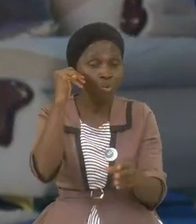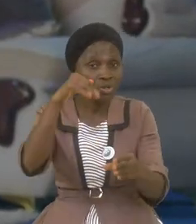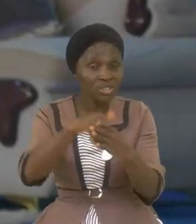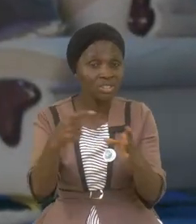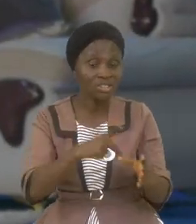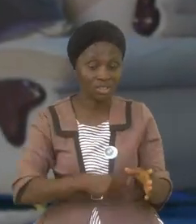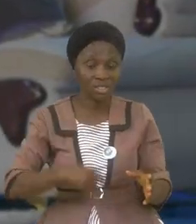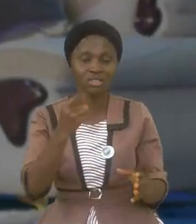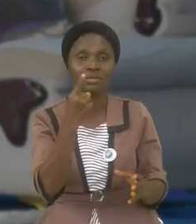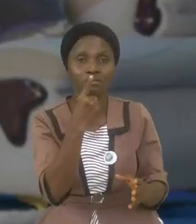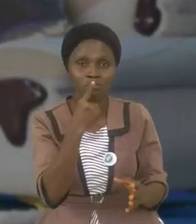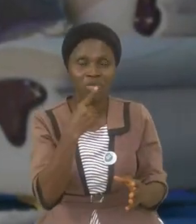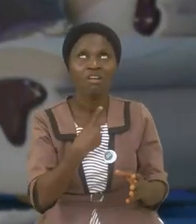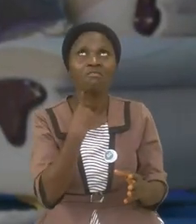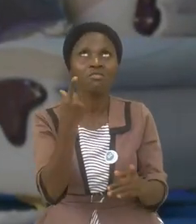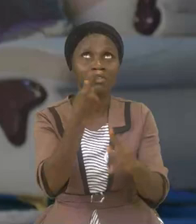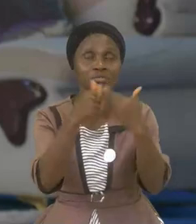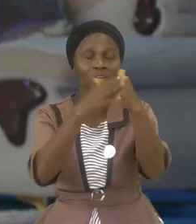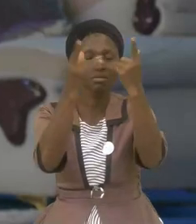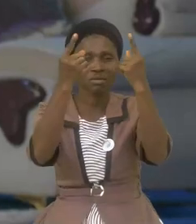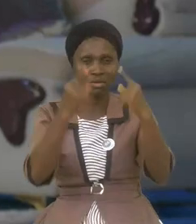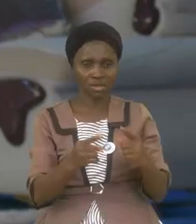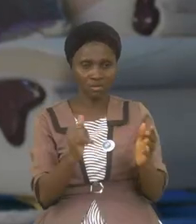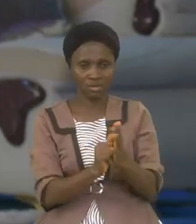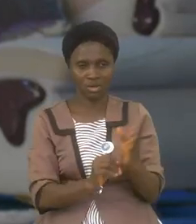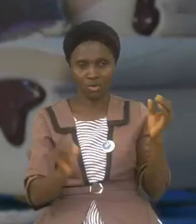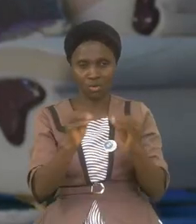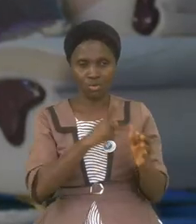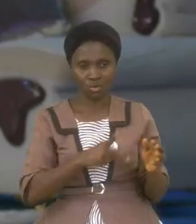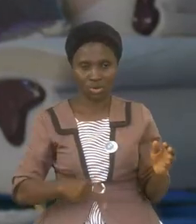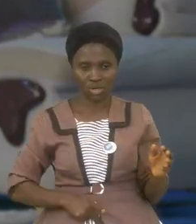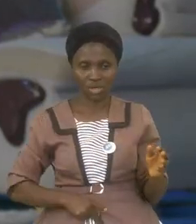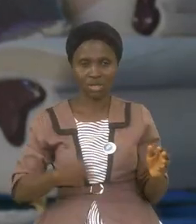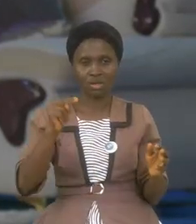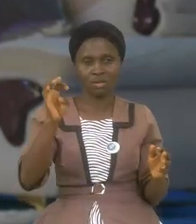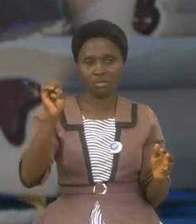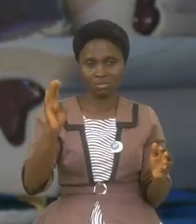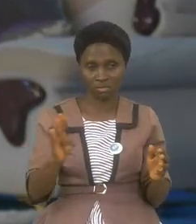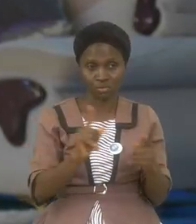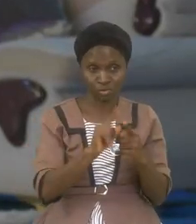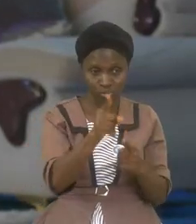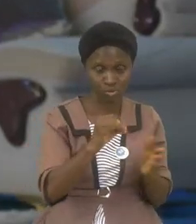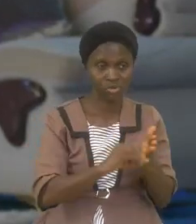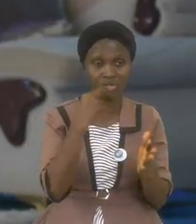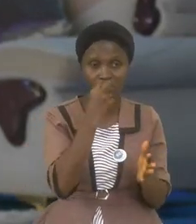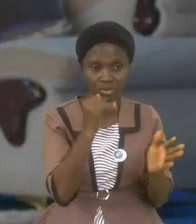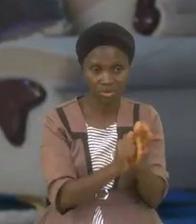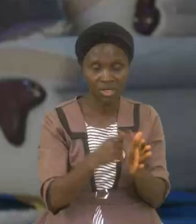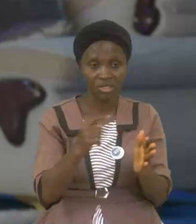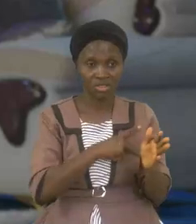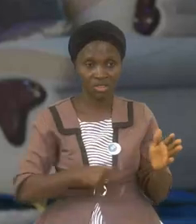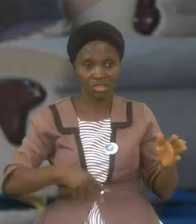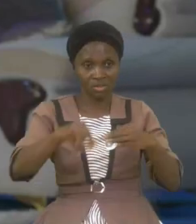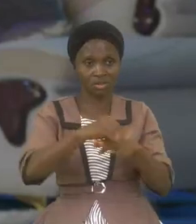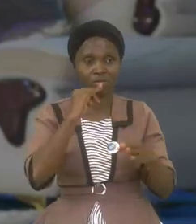en ton arrogance. La parole était encore dans la bouche du roi qu'une voix descendit du ciel. Apprends, roi